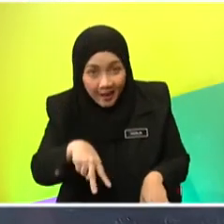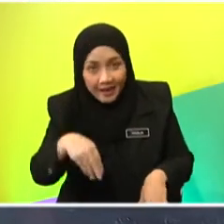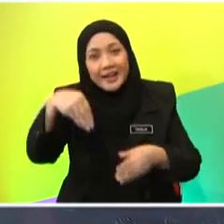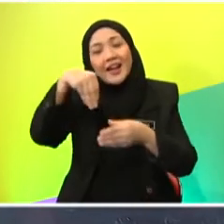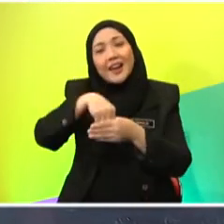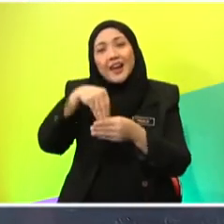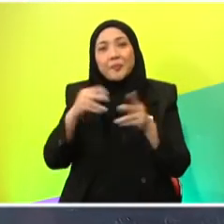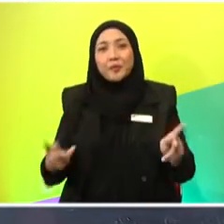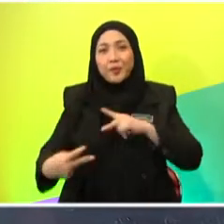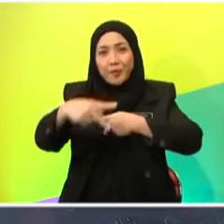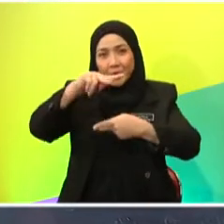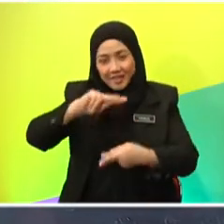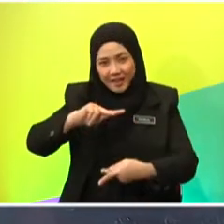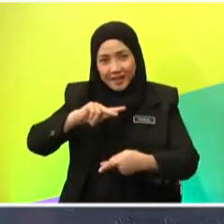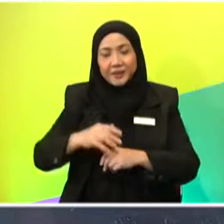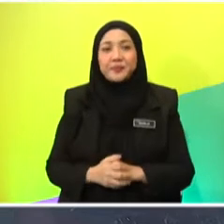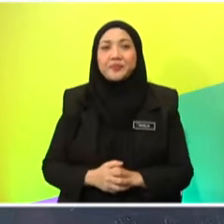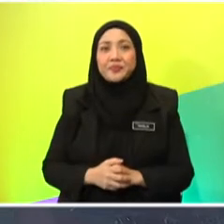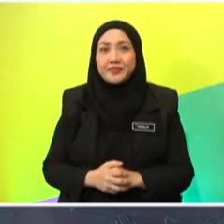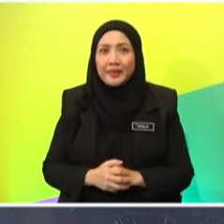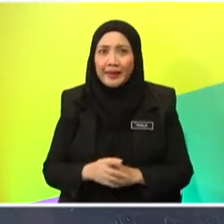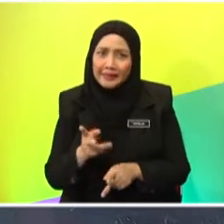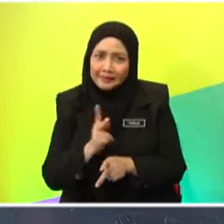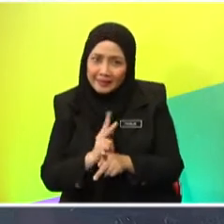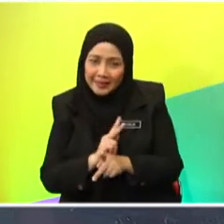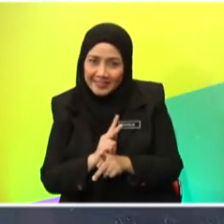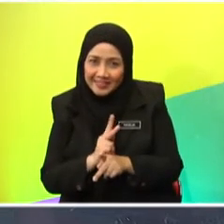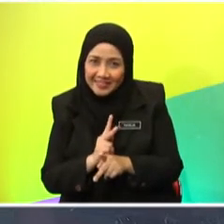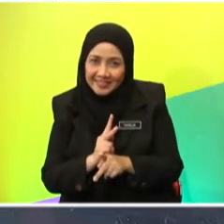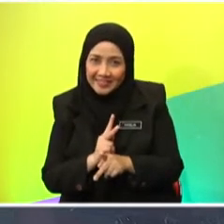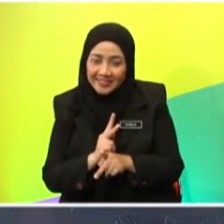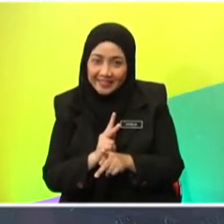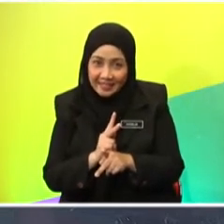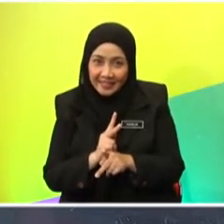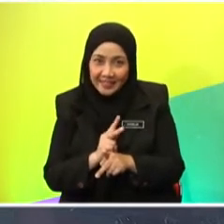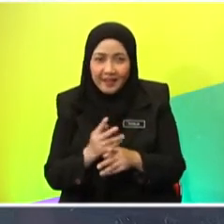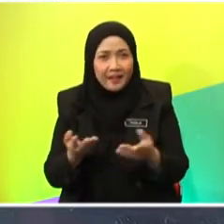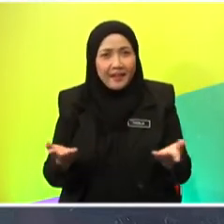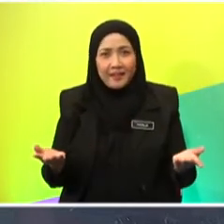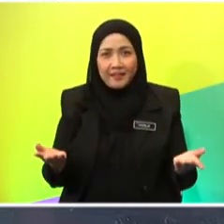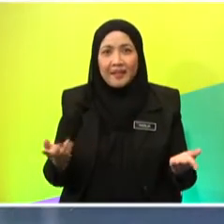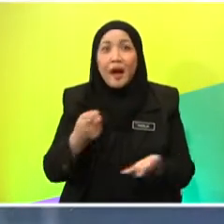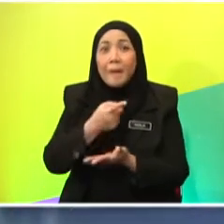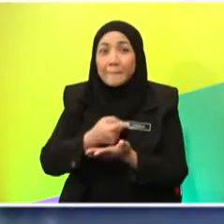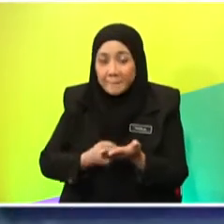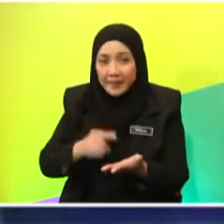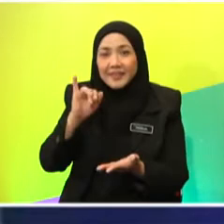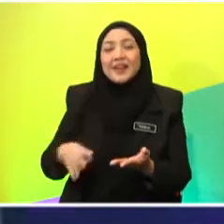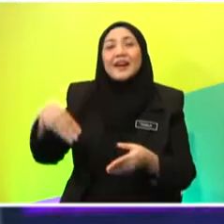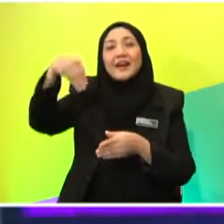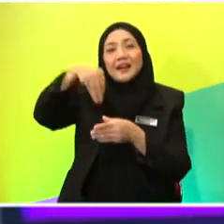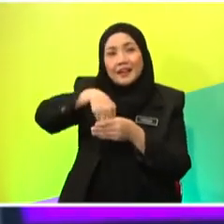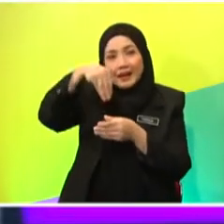ini apa oh taikisha buka setelan